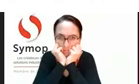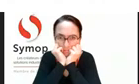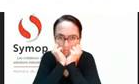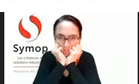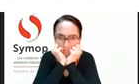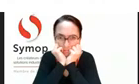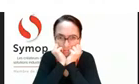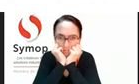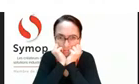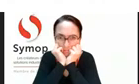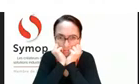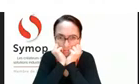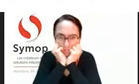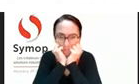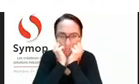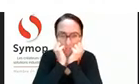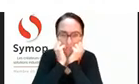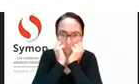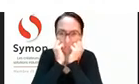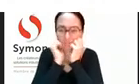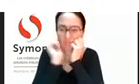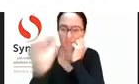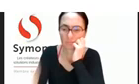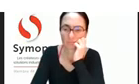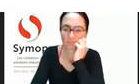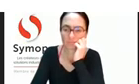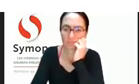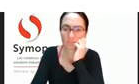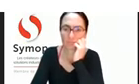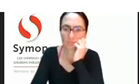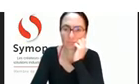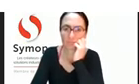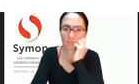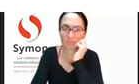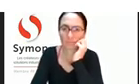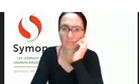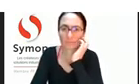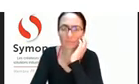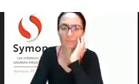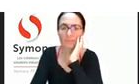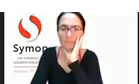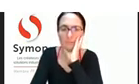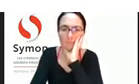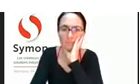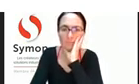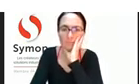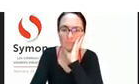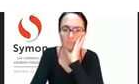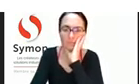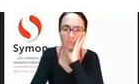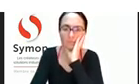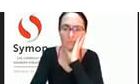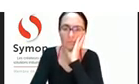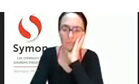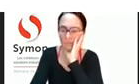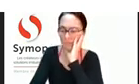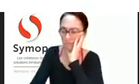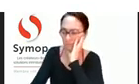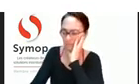rend compte qu'en mettant quatre masses, on va annuler les efforts dynamiques au sol. Parce qu'en